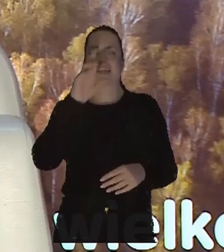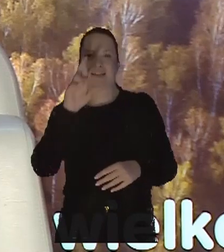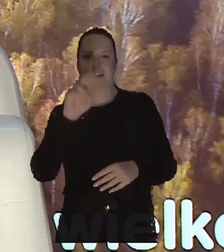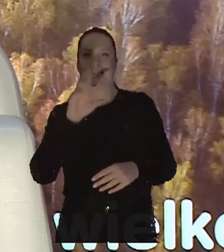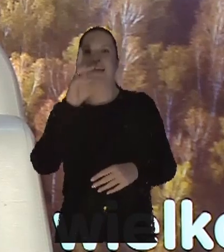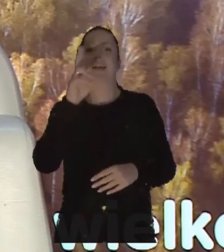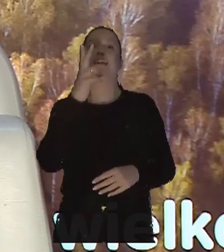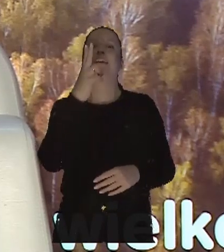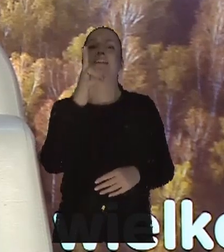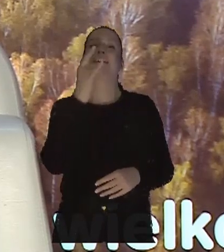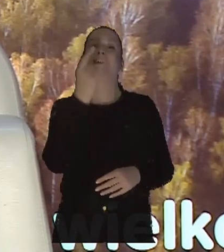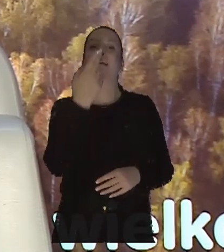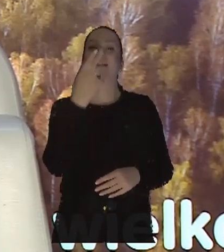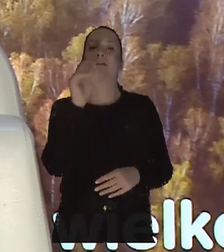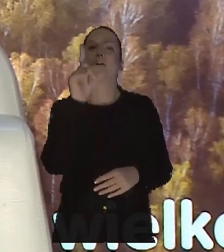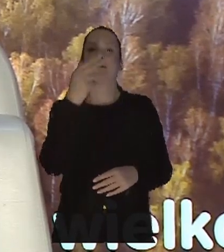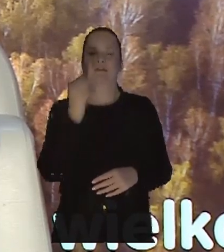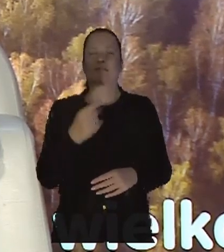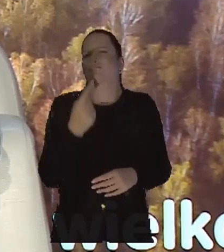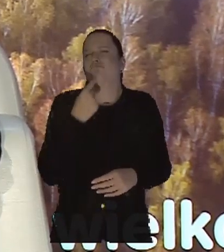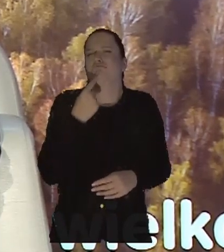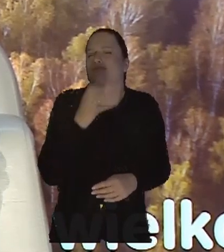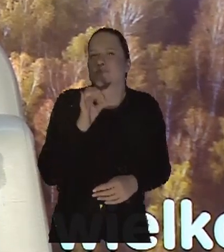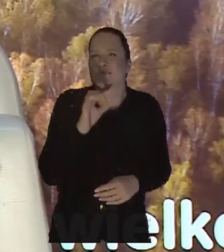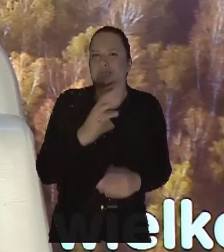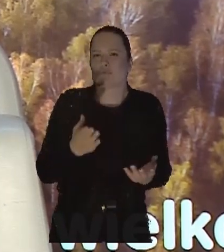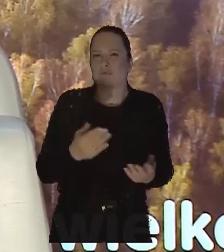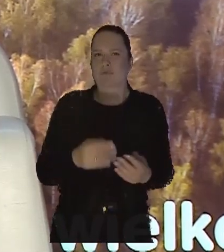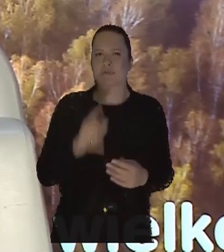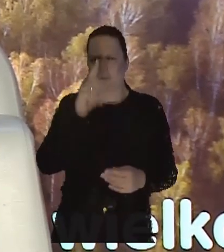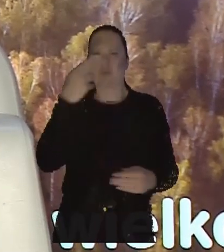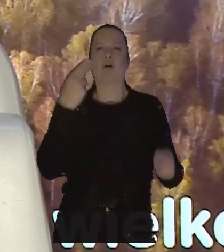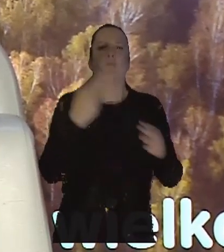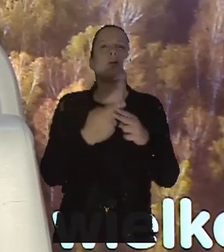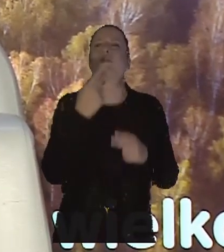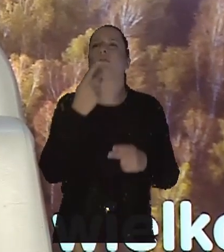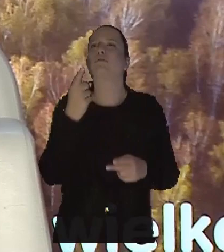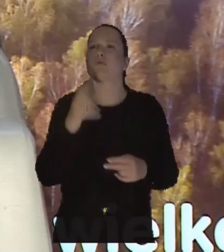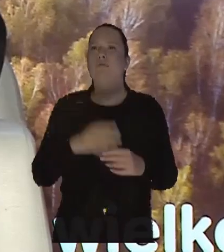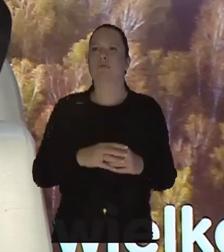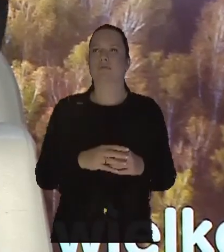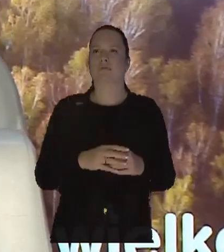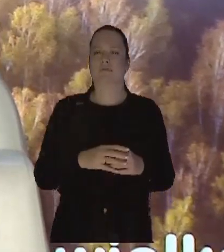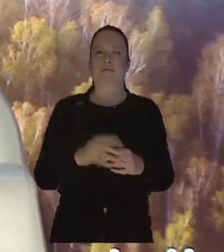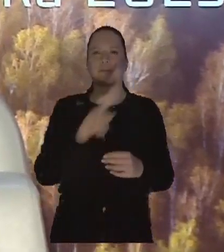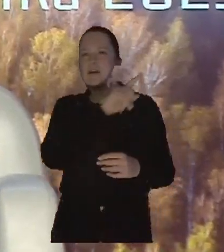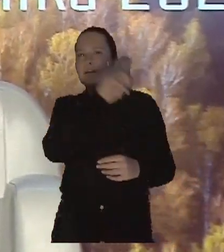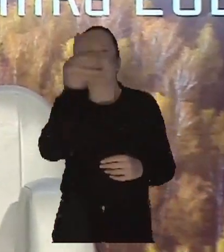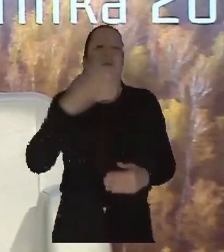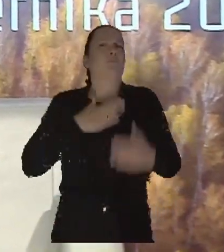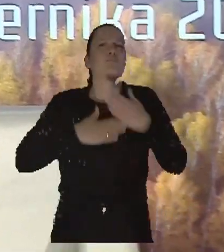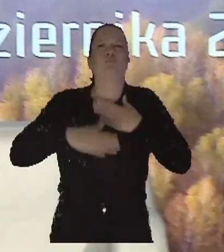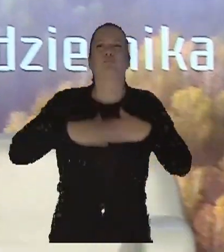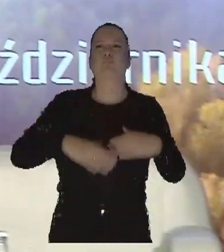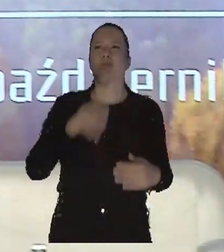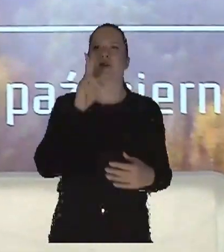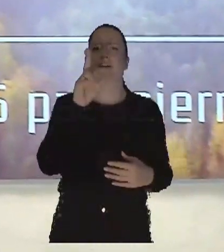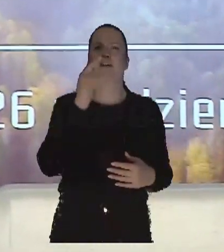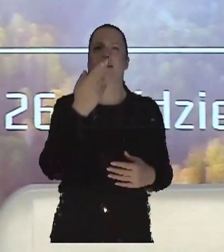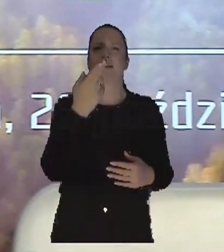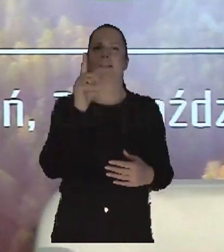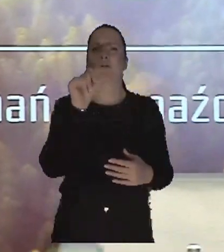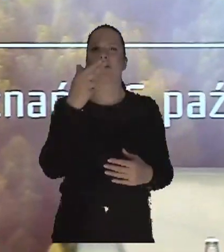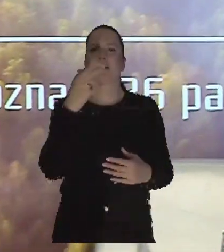co to jest krynolina? Na pewno odpowie nam miłośnik krynolin i odzieży,